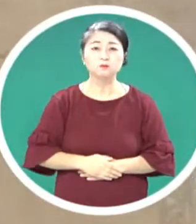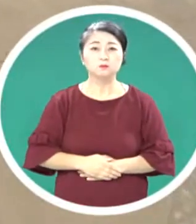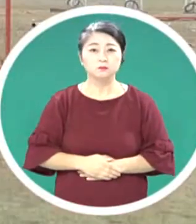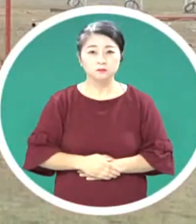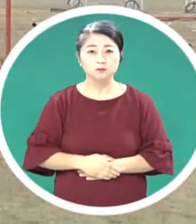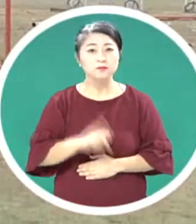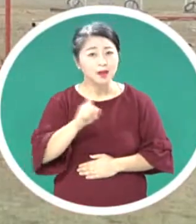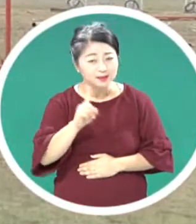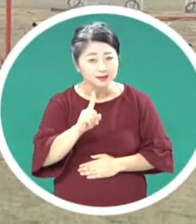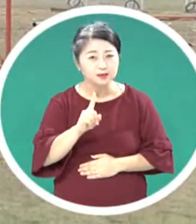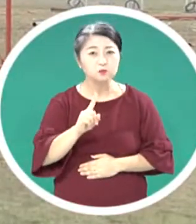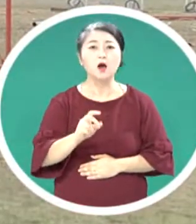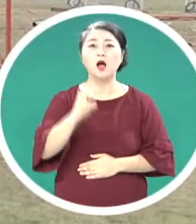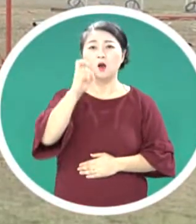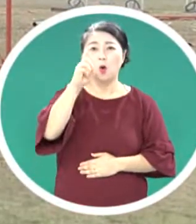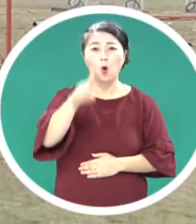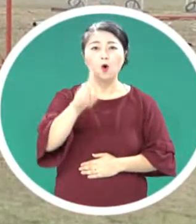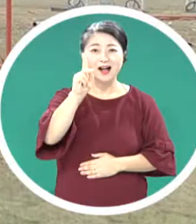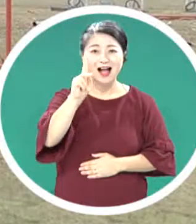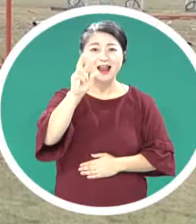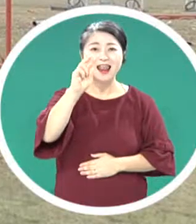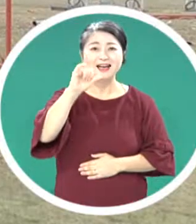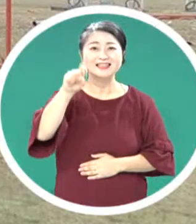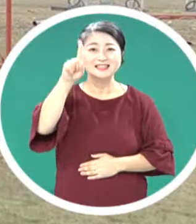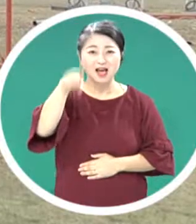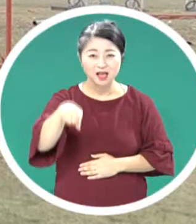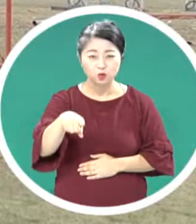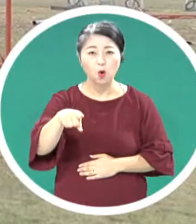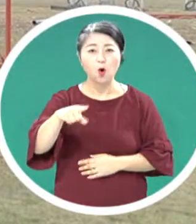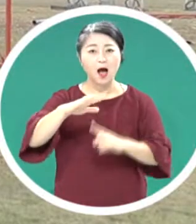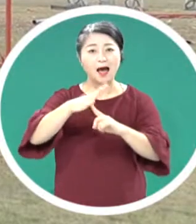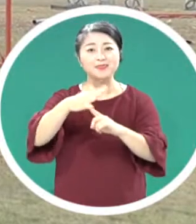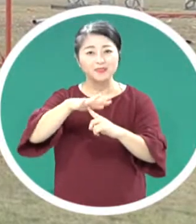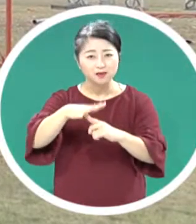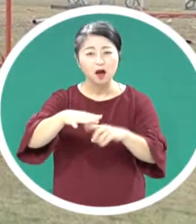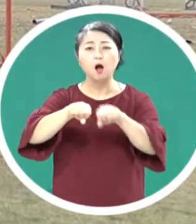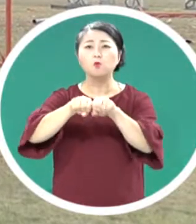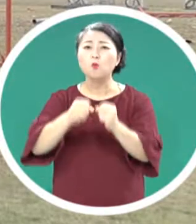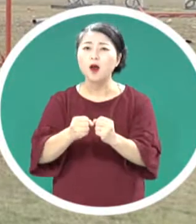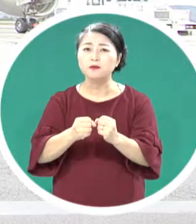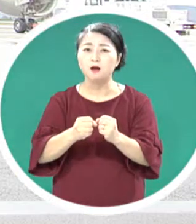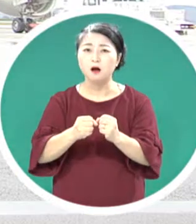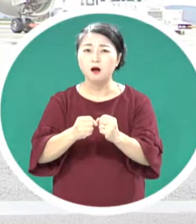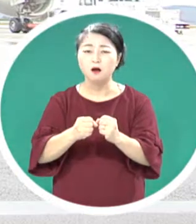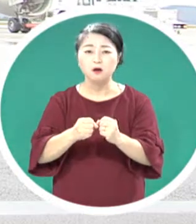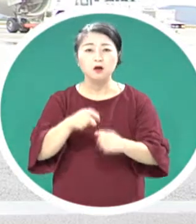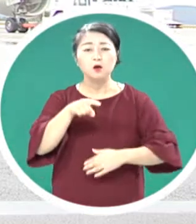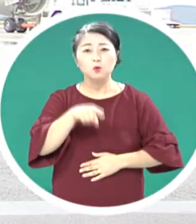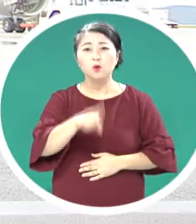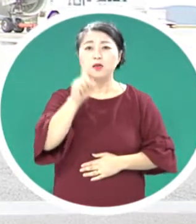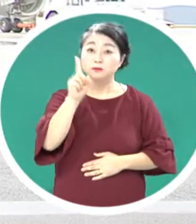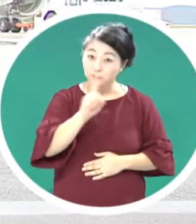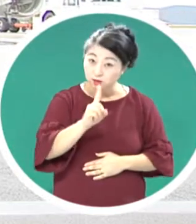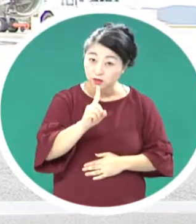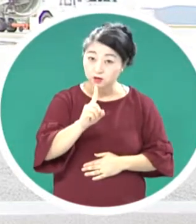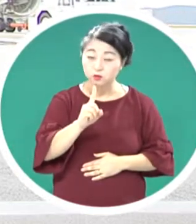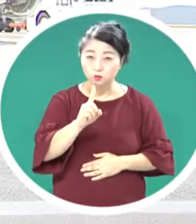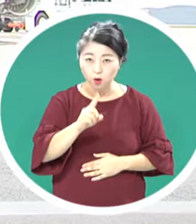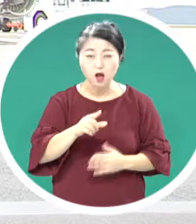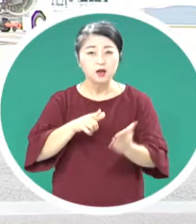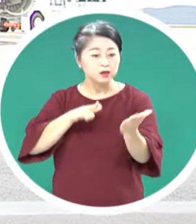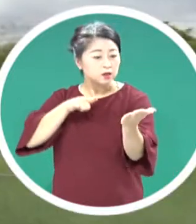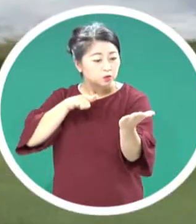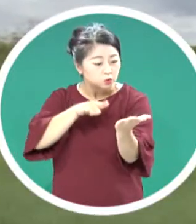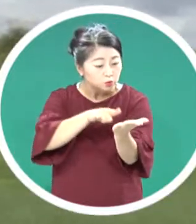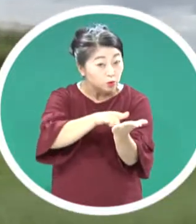。それは破損したローカライザーのアンテナ。 飛行機は着陸の